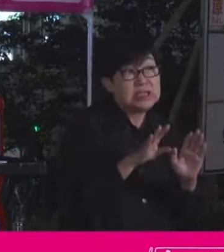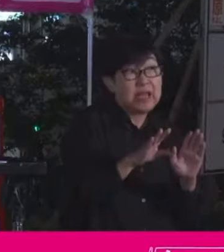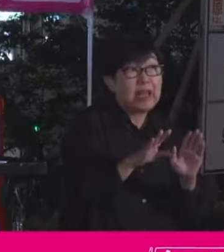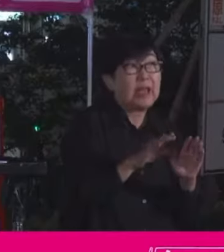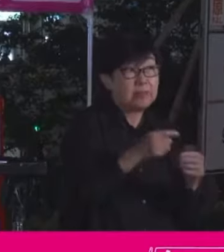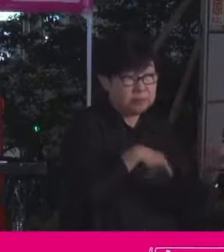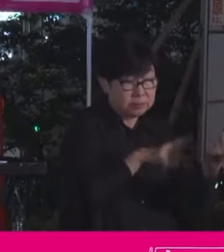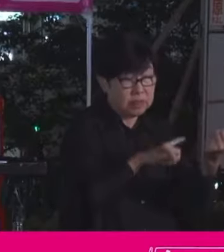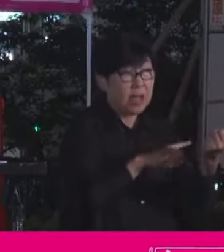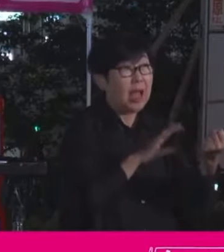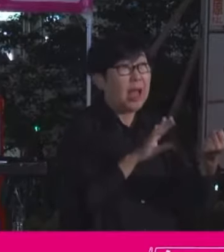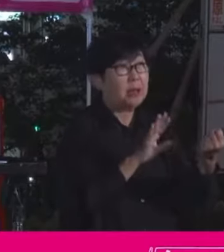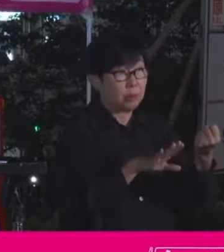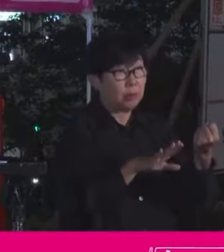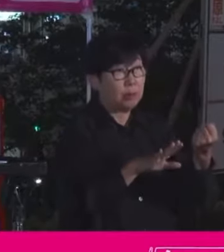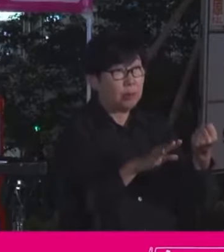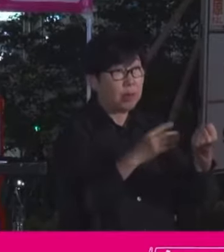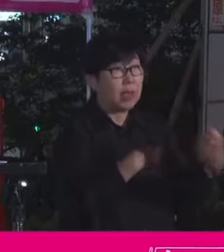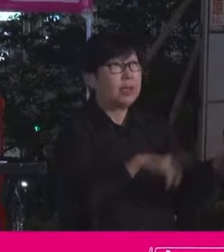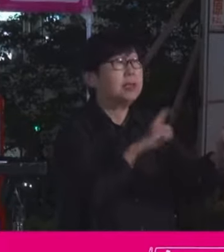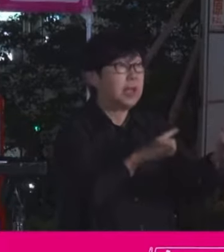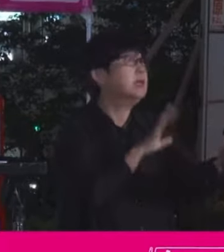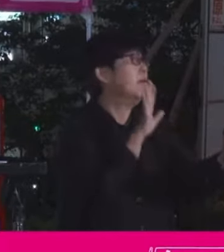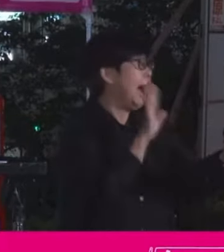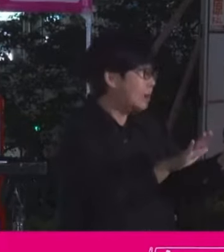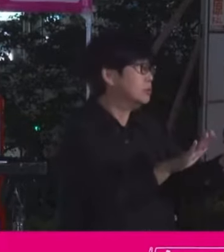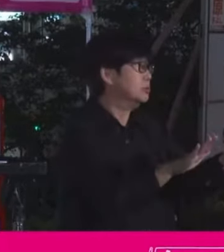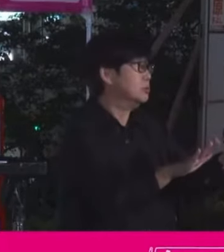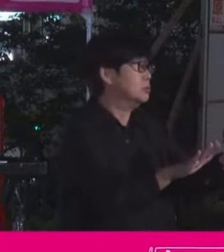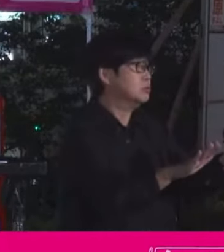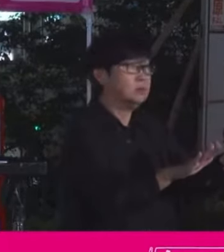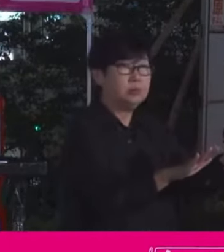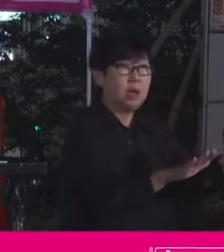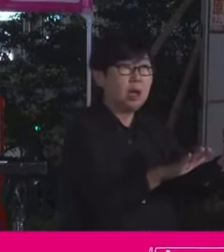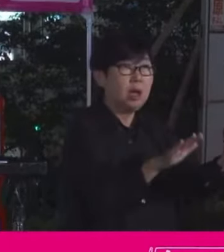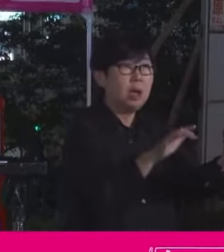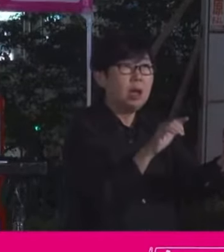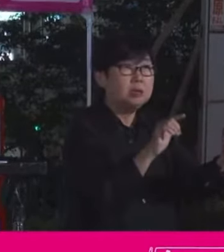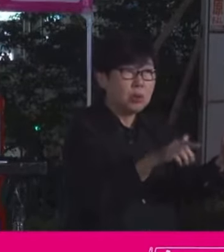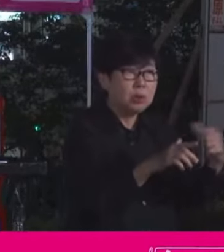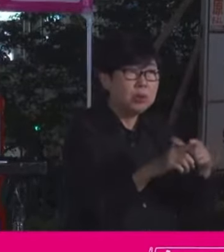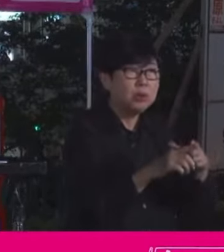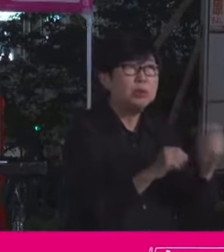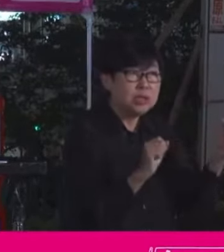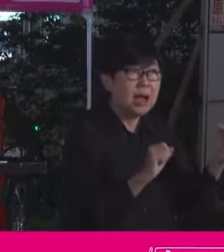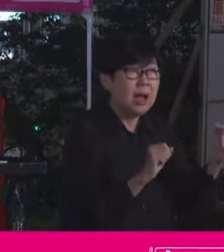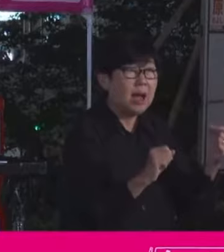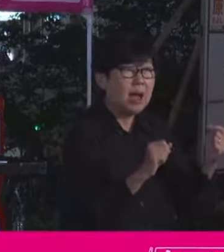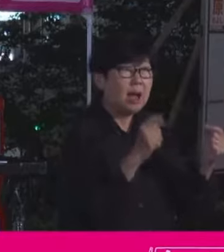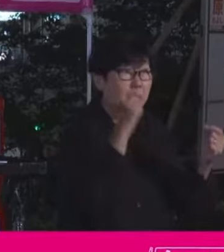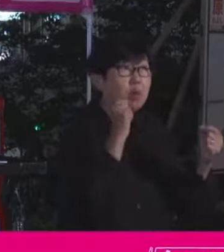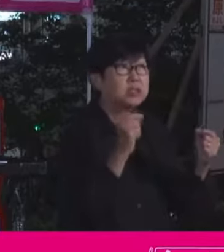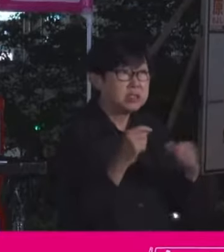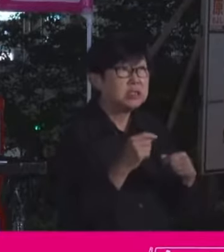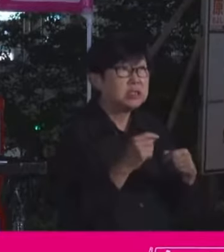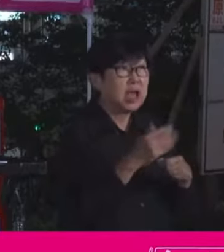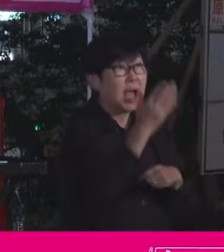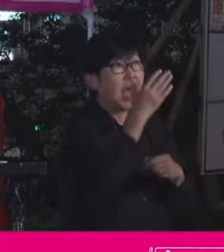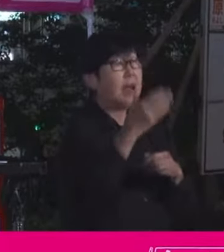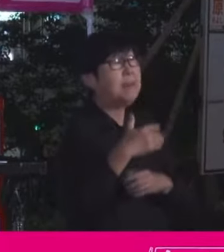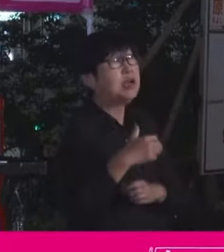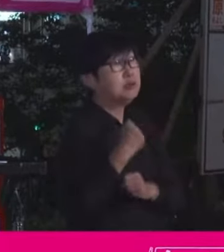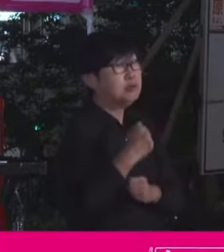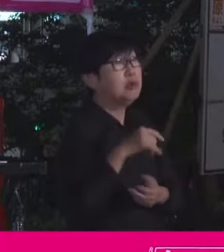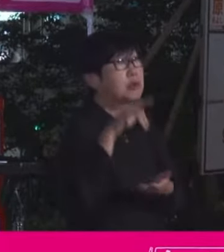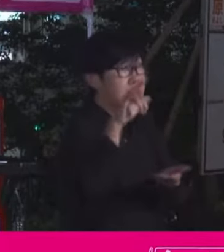いファンダメンタルな権利なわけであります。そういう国はもし例えばね、アメリカ軍が基地